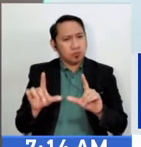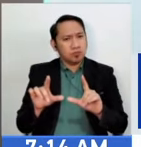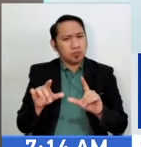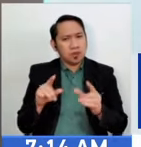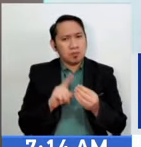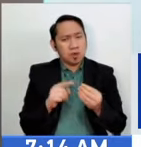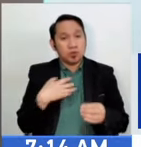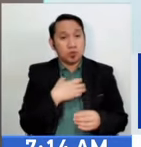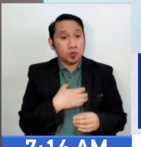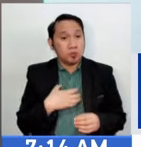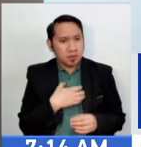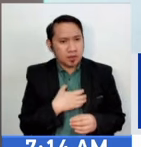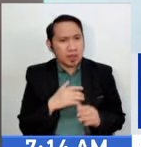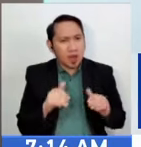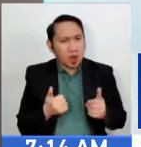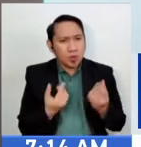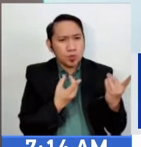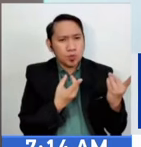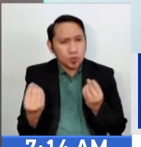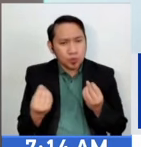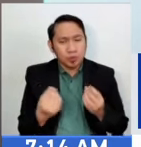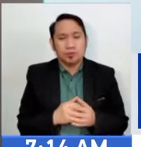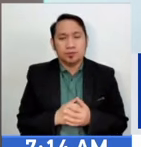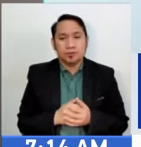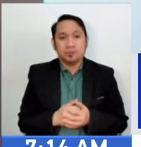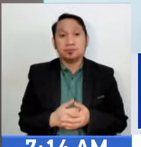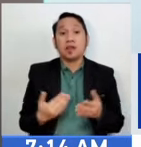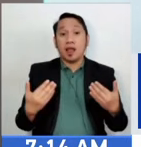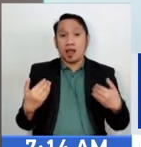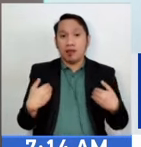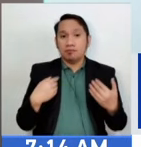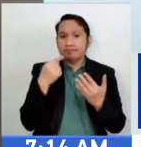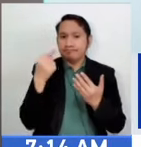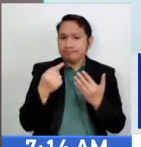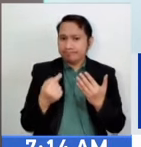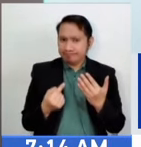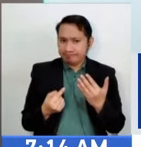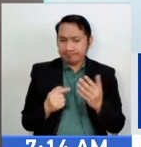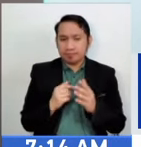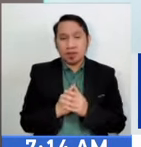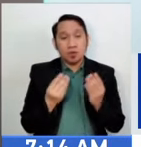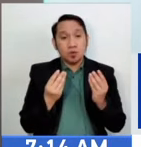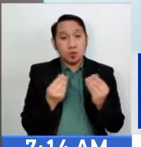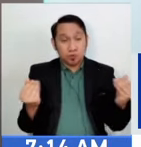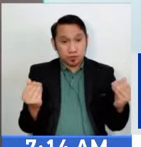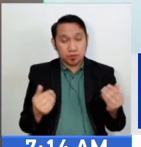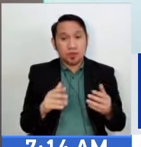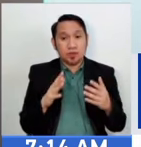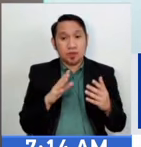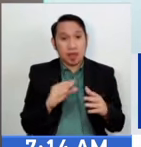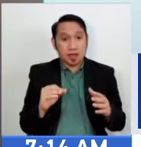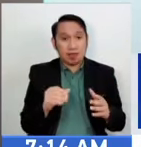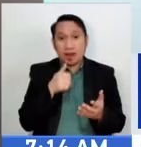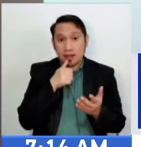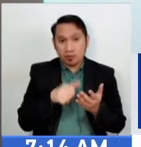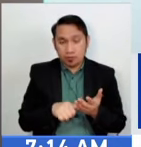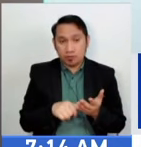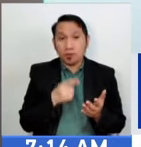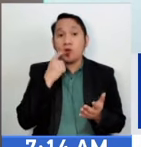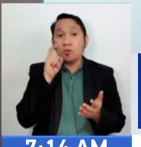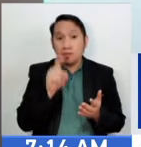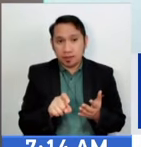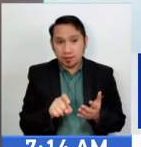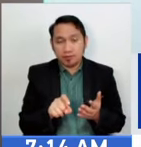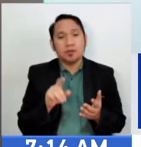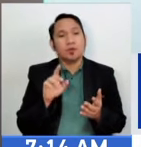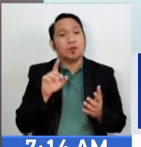kaming mga resolution at saka meron kaming memorandum sa komisyon kung ano mga dapat na gawin at hindi gawin